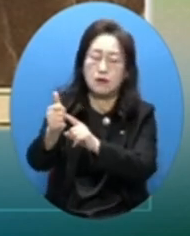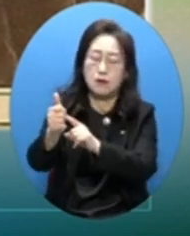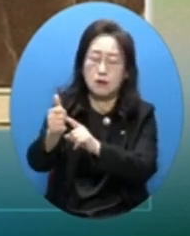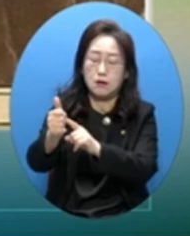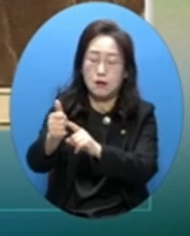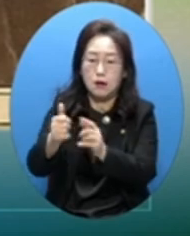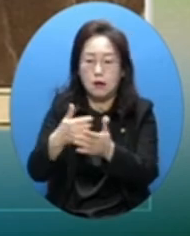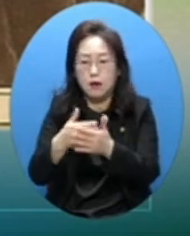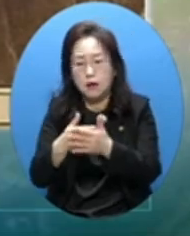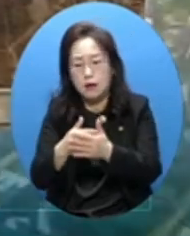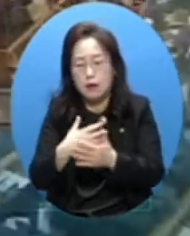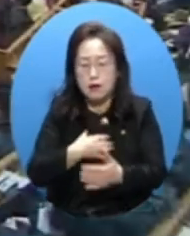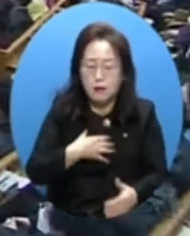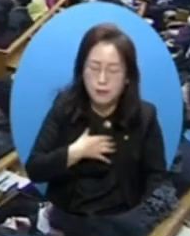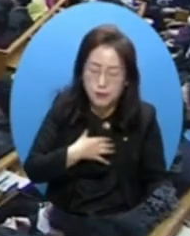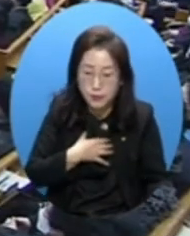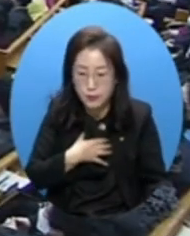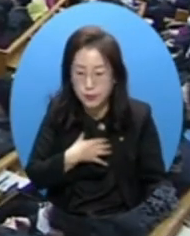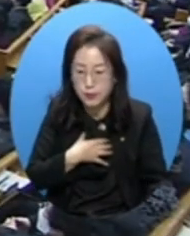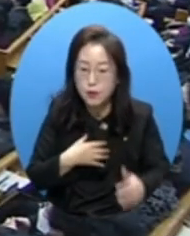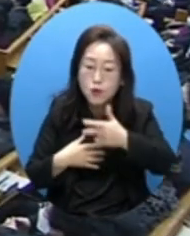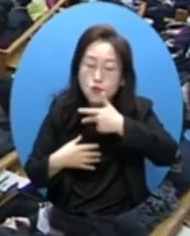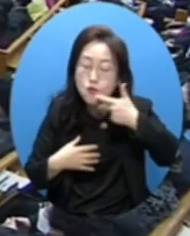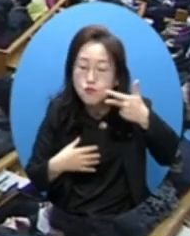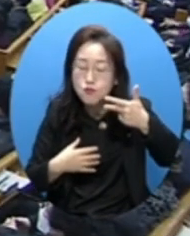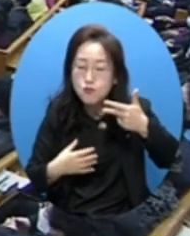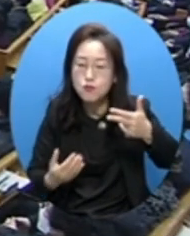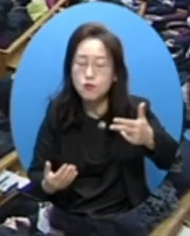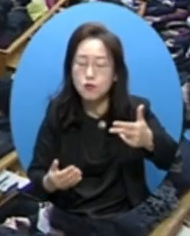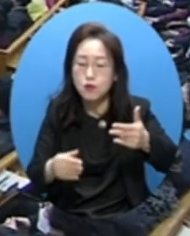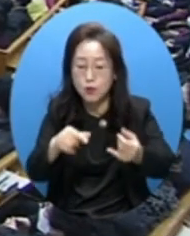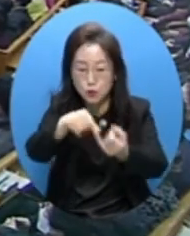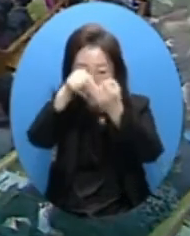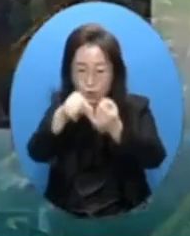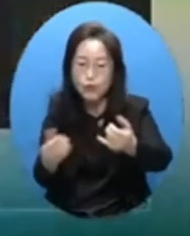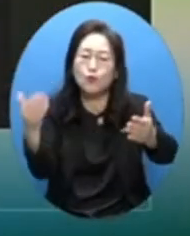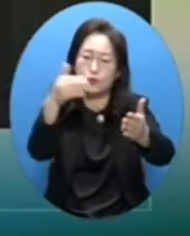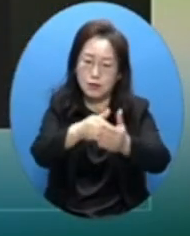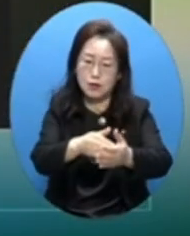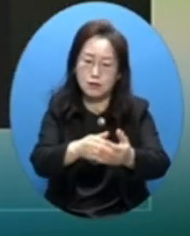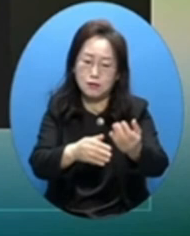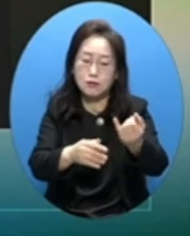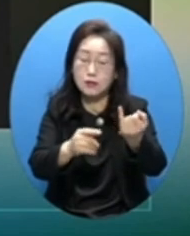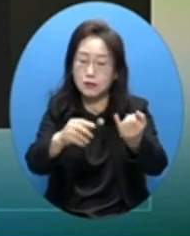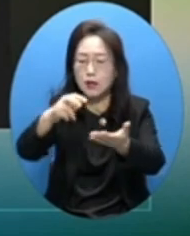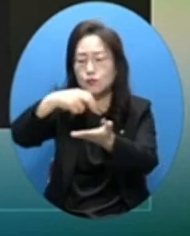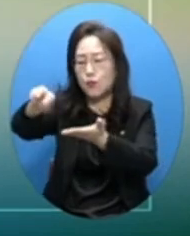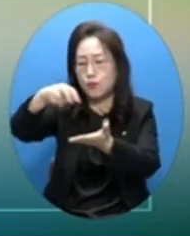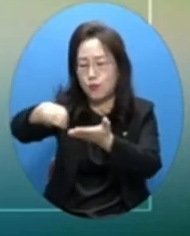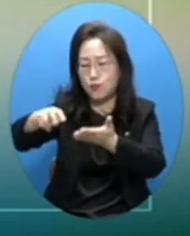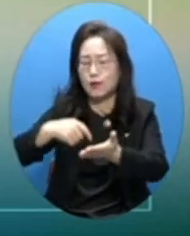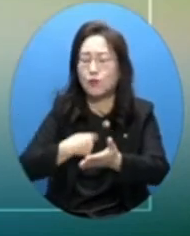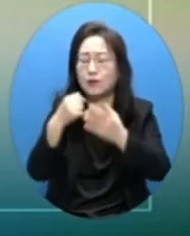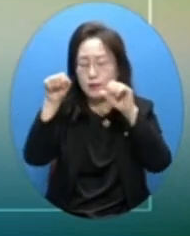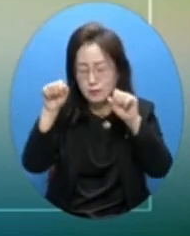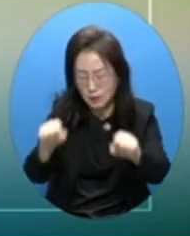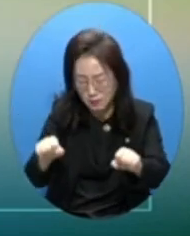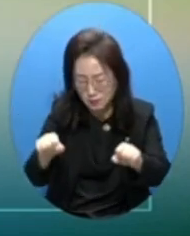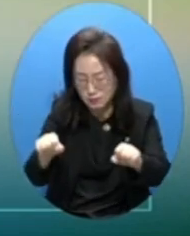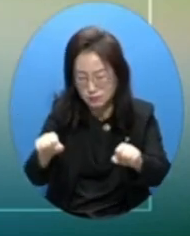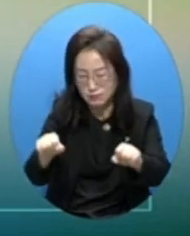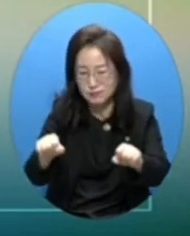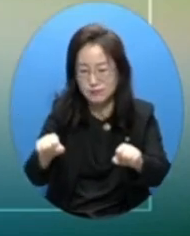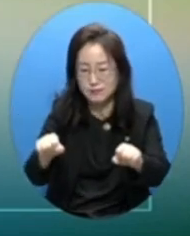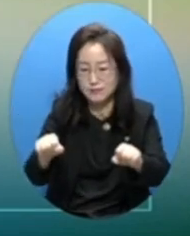초조하게 기다리고 있는데 영국에 도착한 부인이 전보를 쳤습니다. 혼자 살아남았음, saved alone.